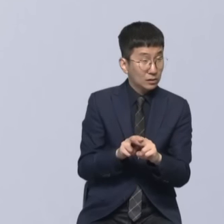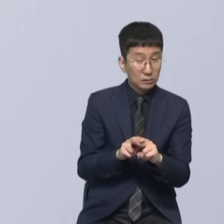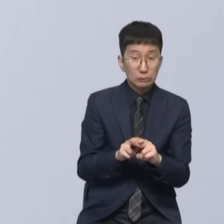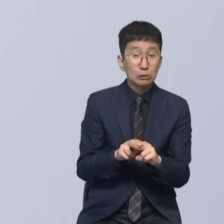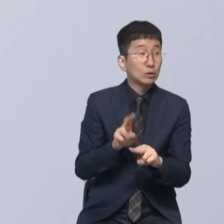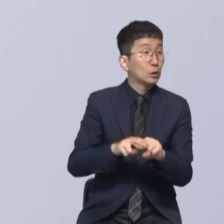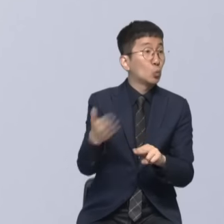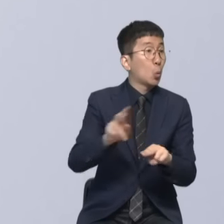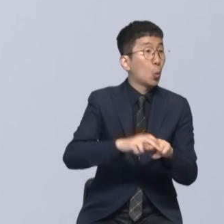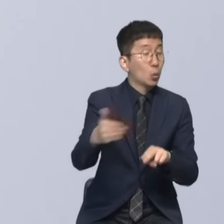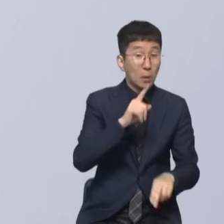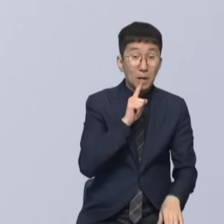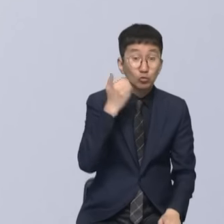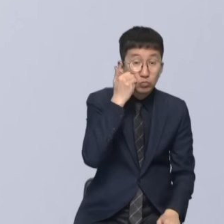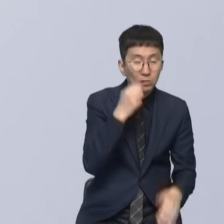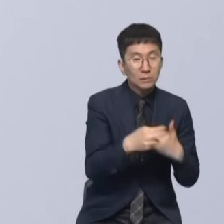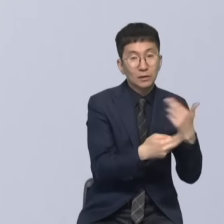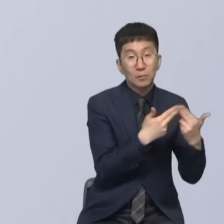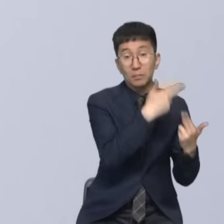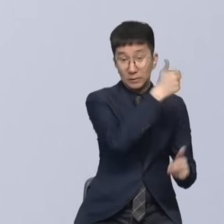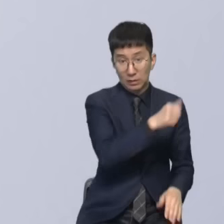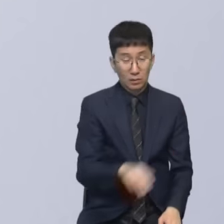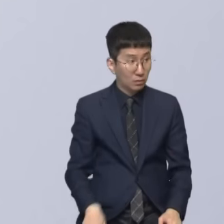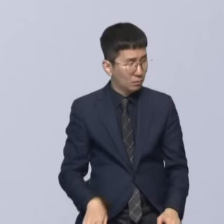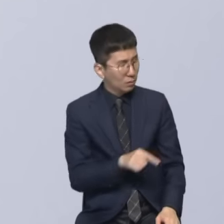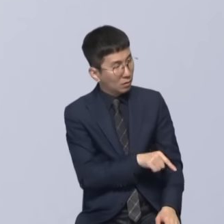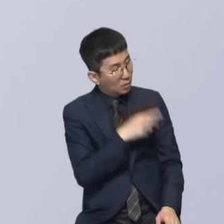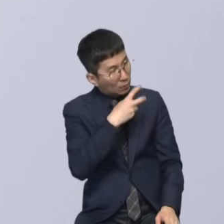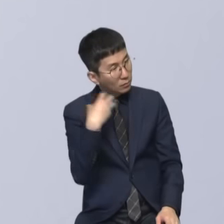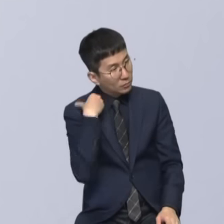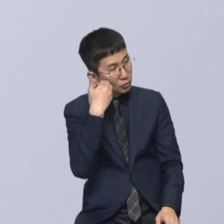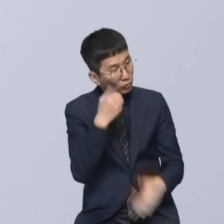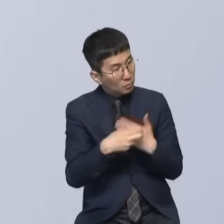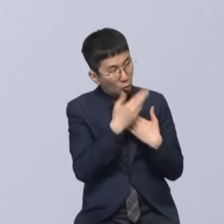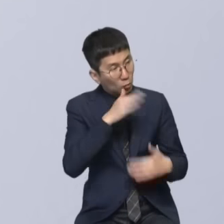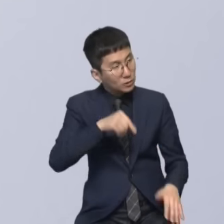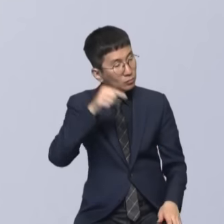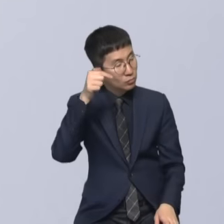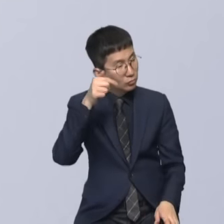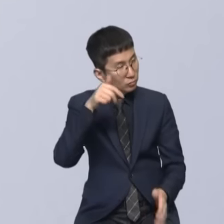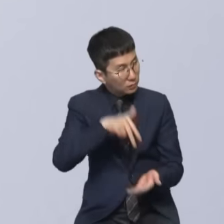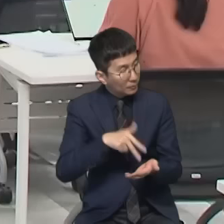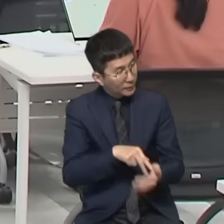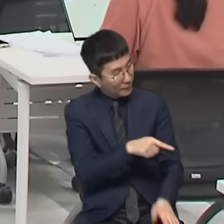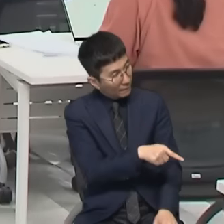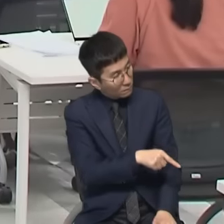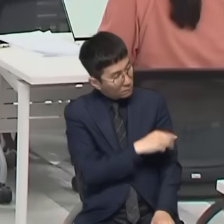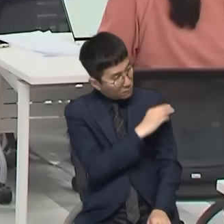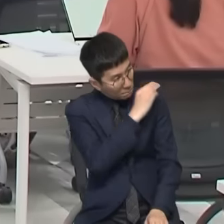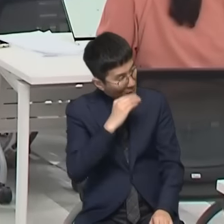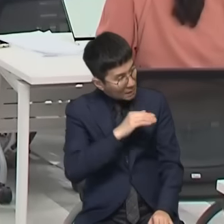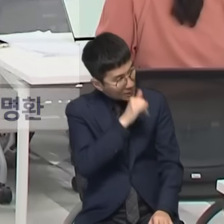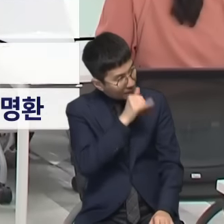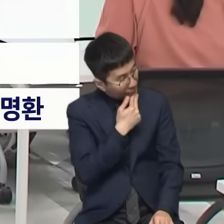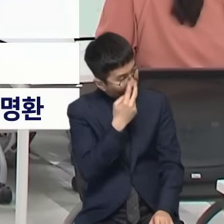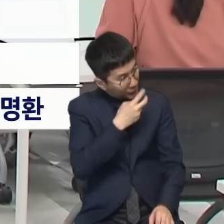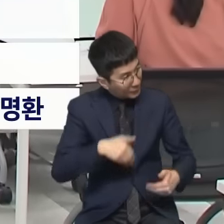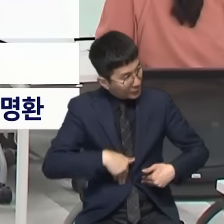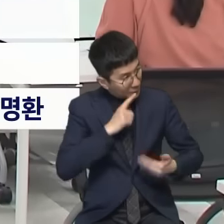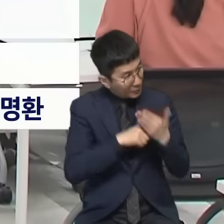의사협회장에 대해 의협을 감독하는 복지부 입장에서 적절했는지 검토할 필요가 있다고 지적했습니다. 이에 의협은